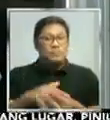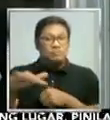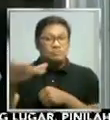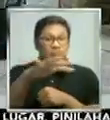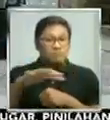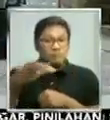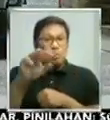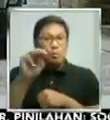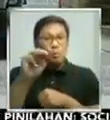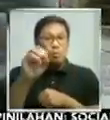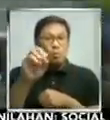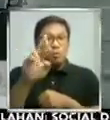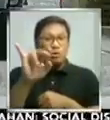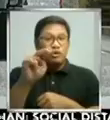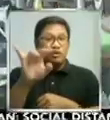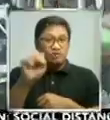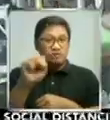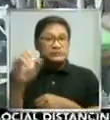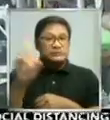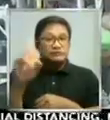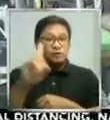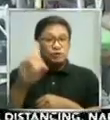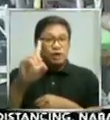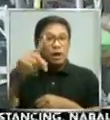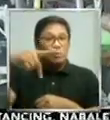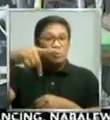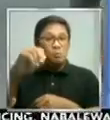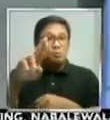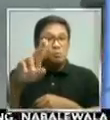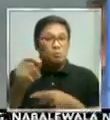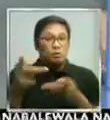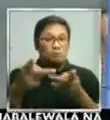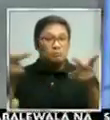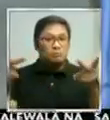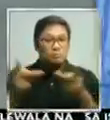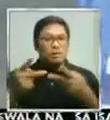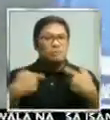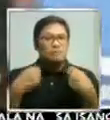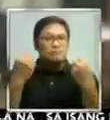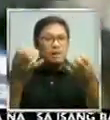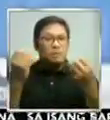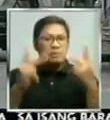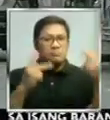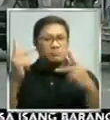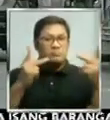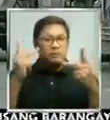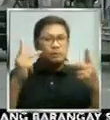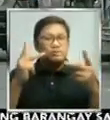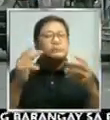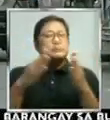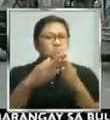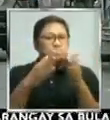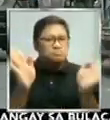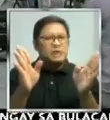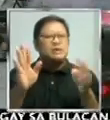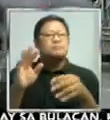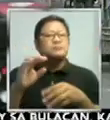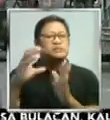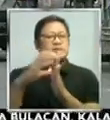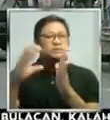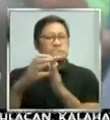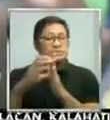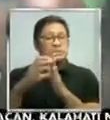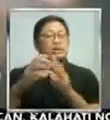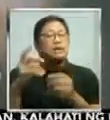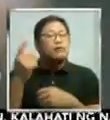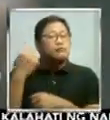ang Moriones area, Divisoria at Port area, ilan lang sa pinakamataong lugar sa buong lungsod. Sa datos ng Manila Health